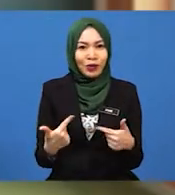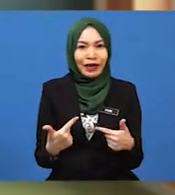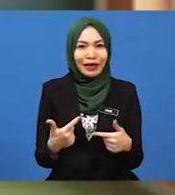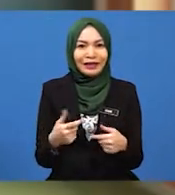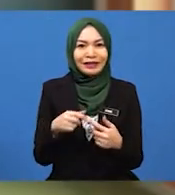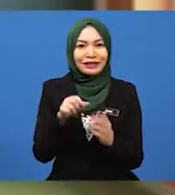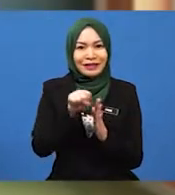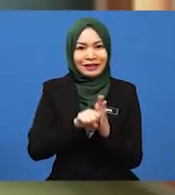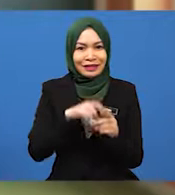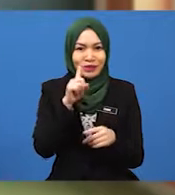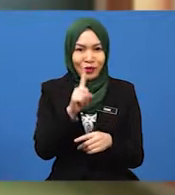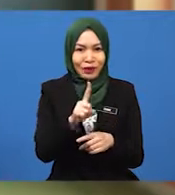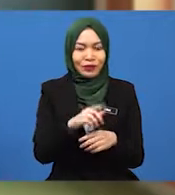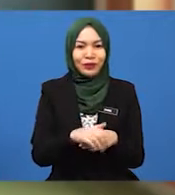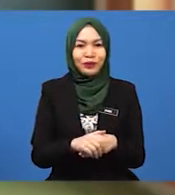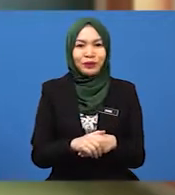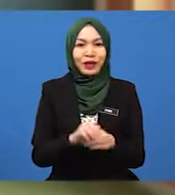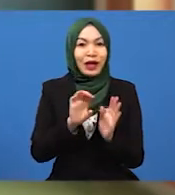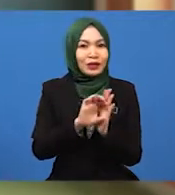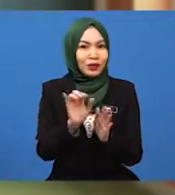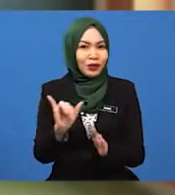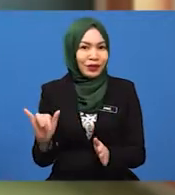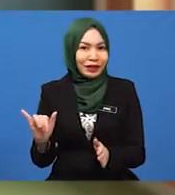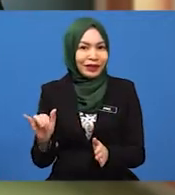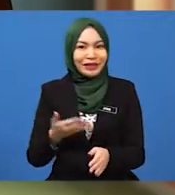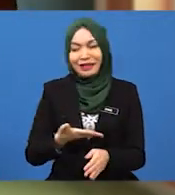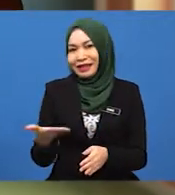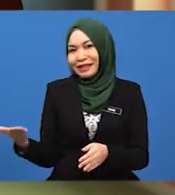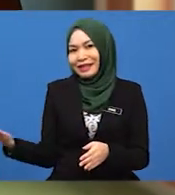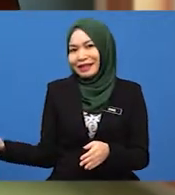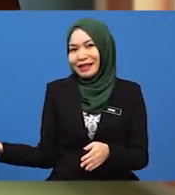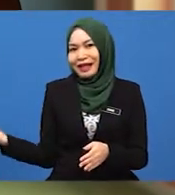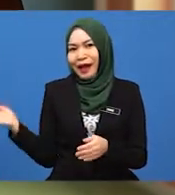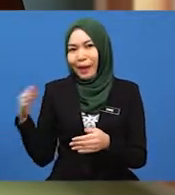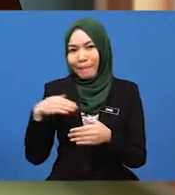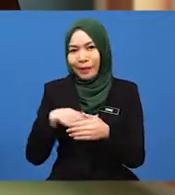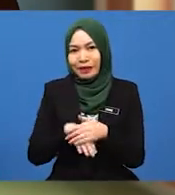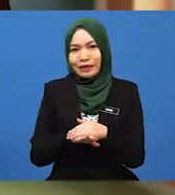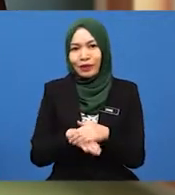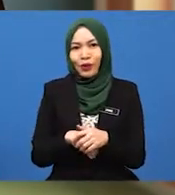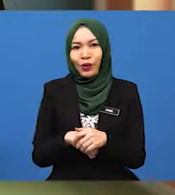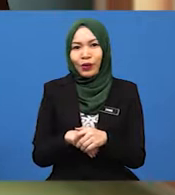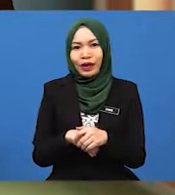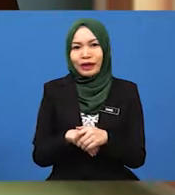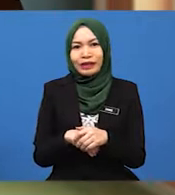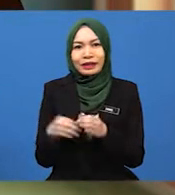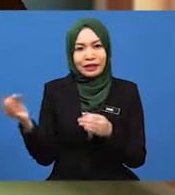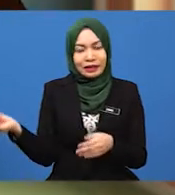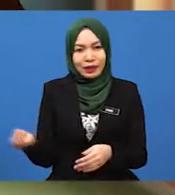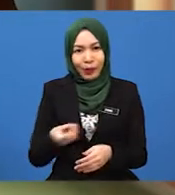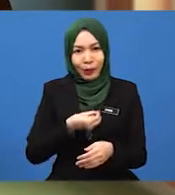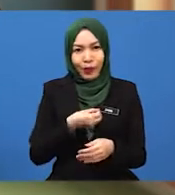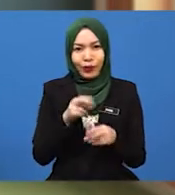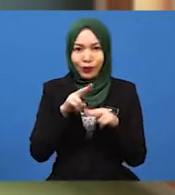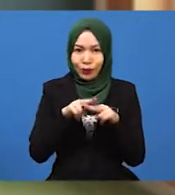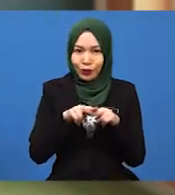Contoh, sila masuk. Sila masuk. Jemput duduk.